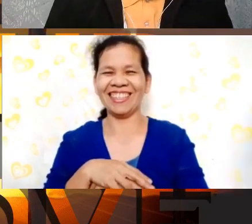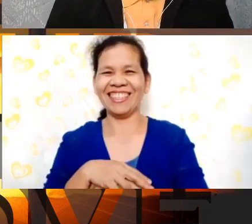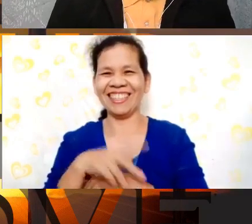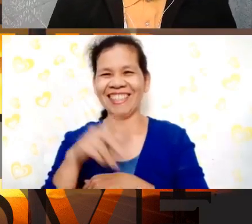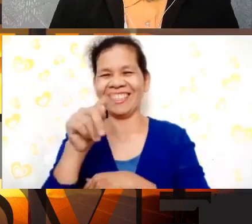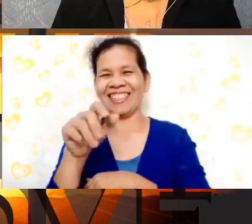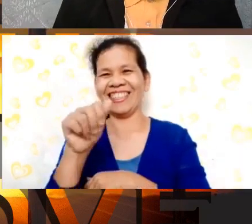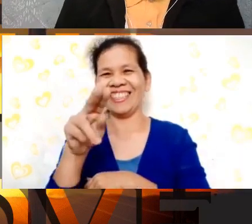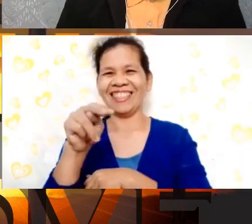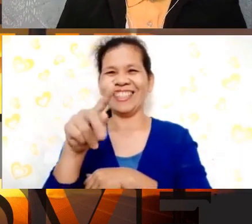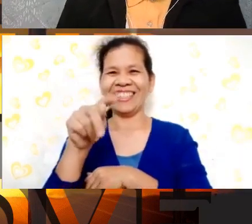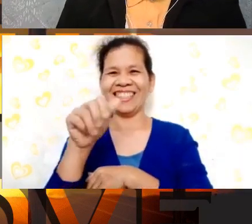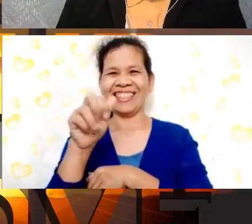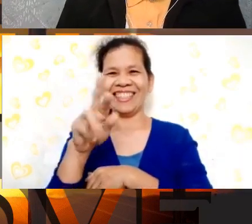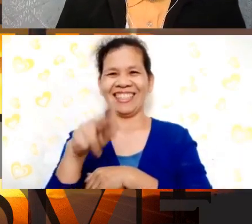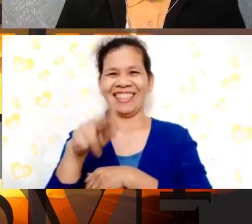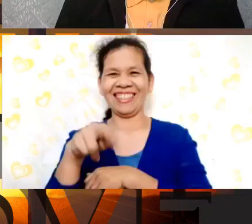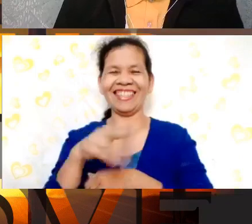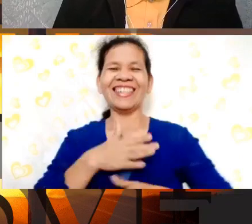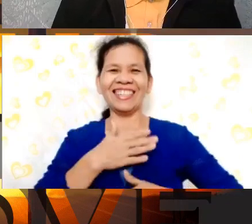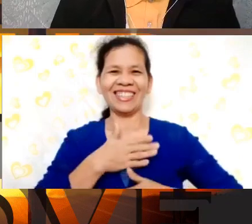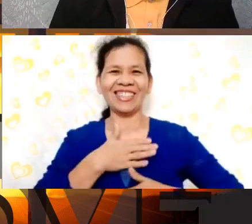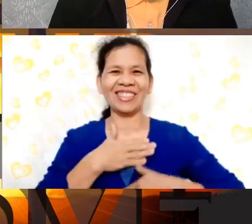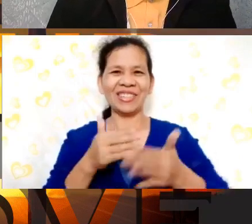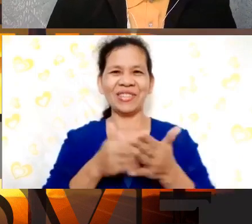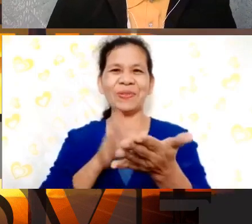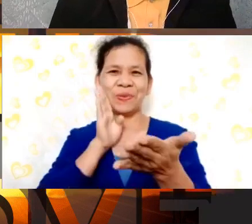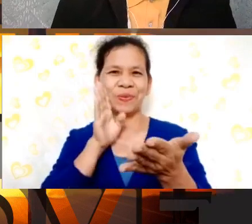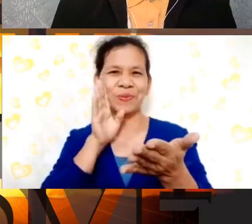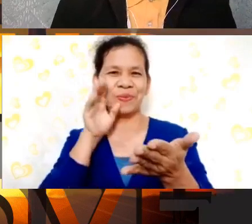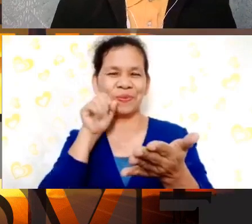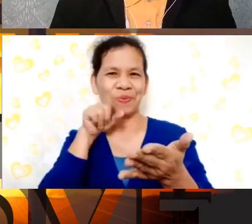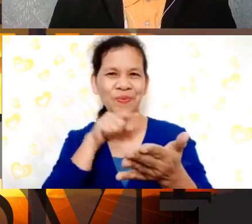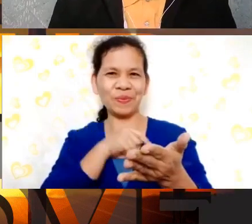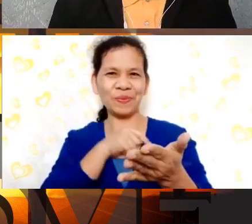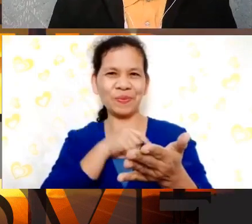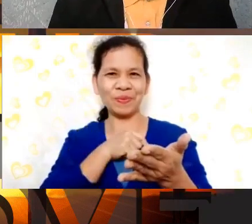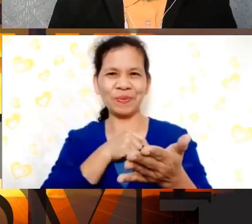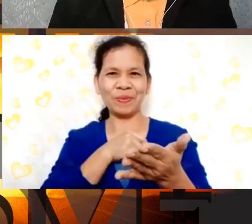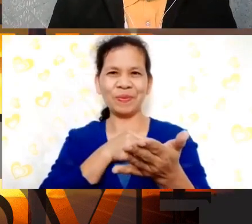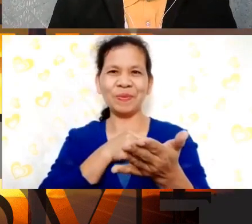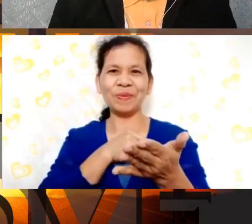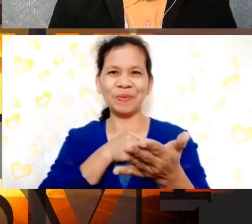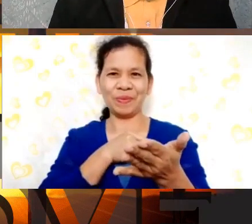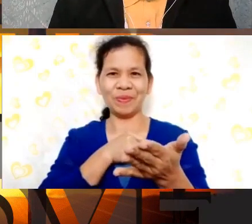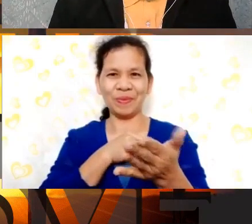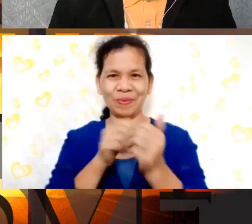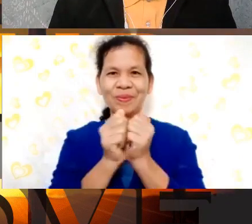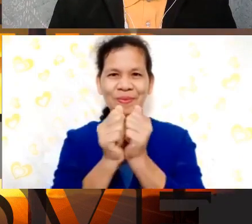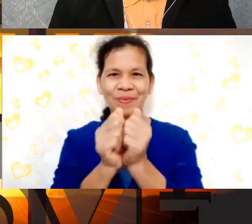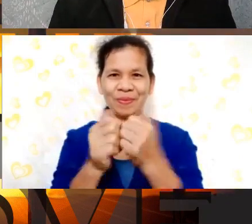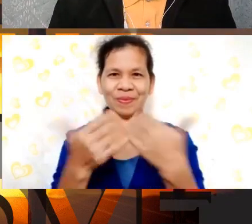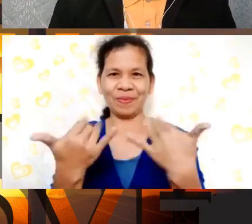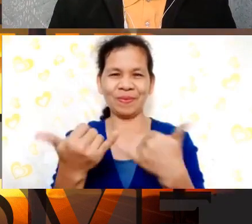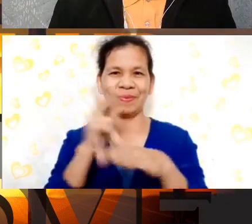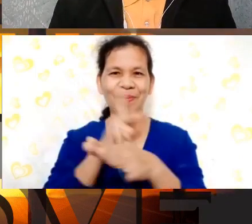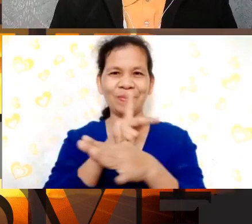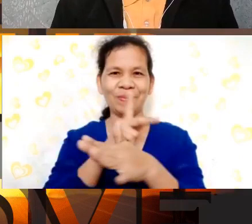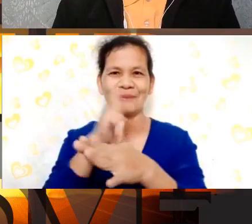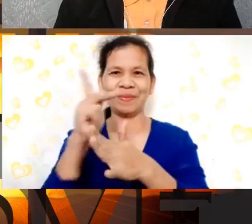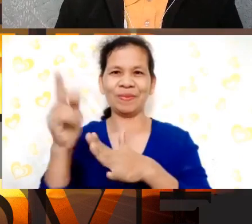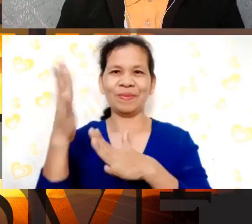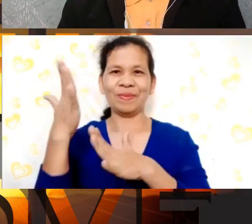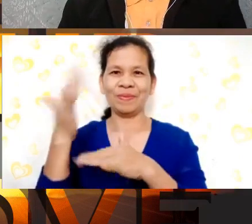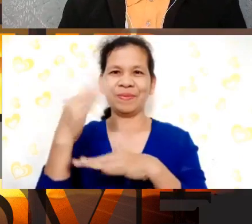Ang kagalakad po muli, minamahal na mga kapatid, mga kaibigan, makasama sa programa ng Hope and Love